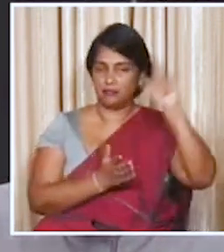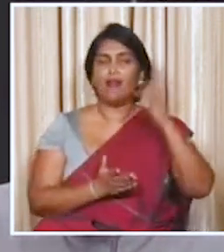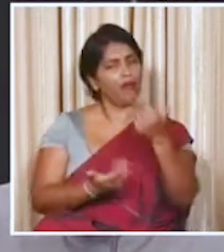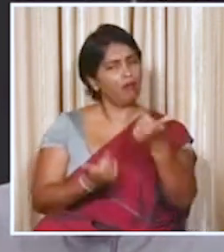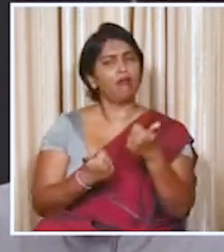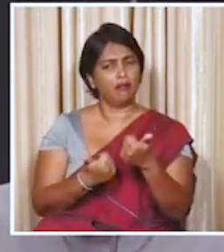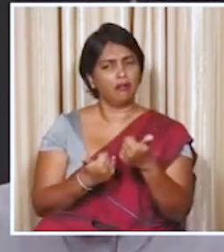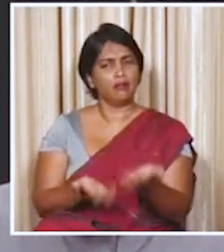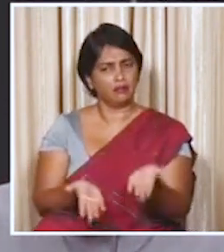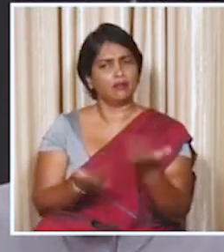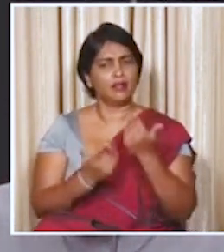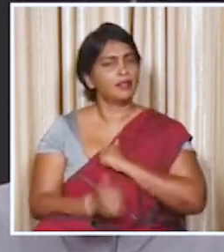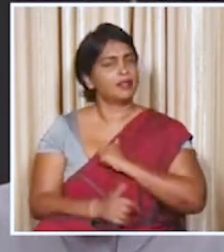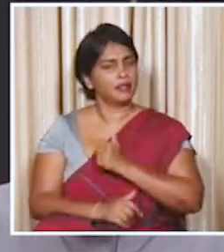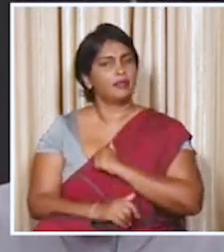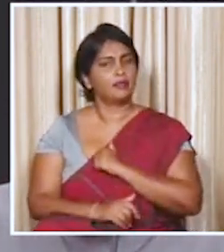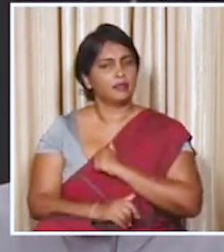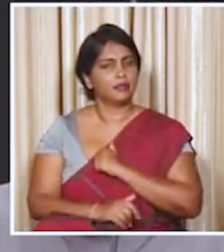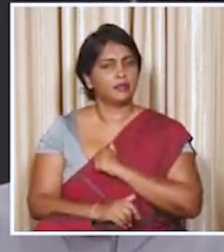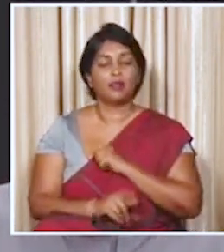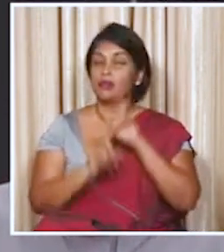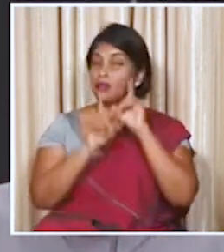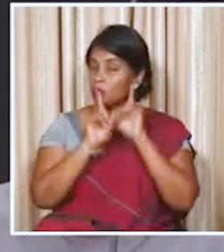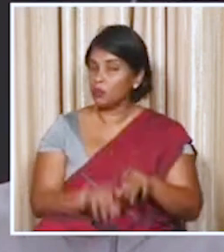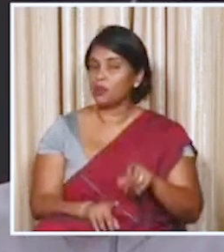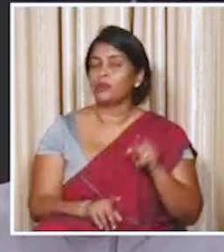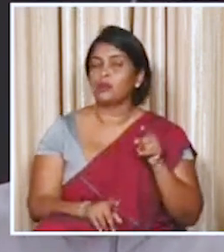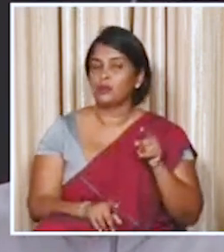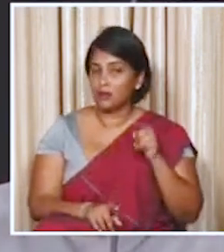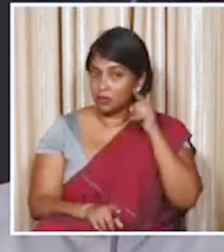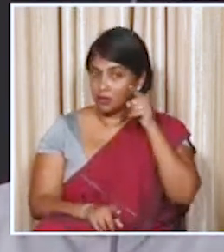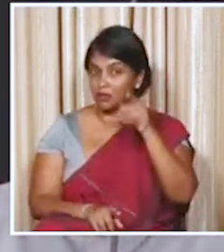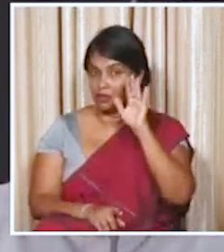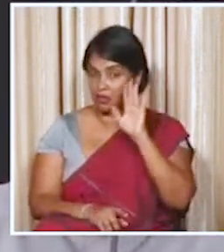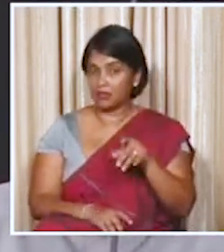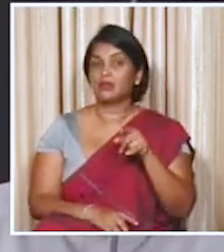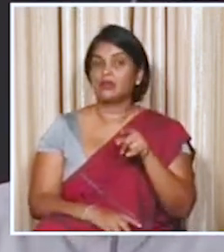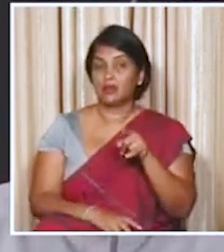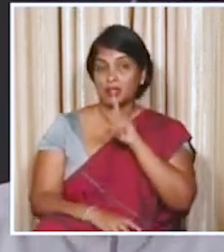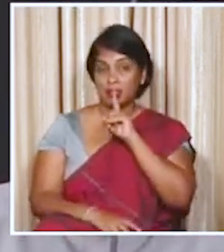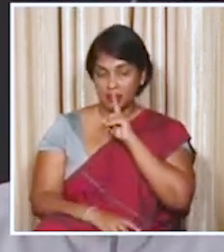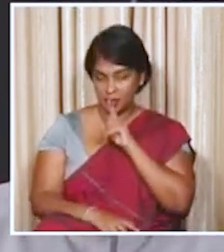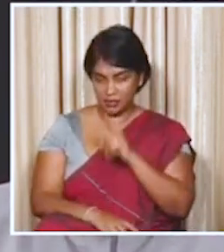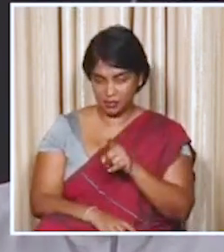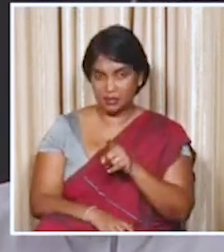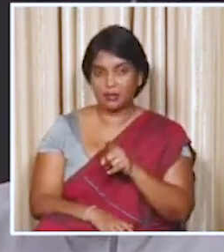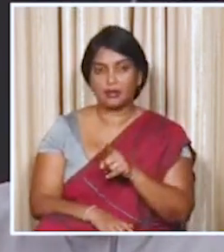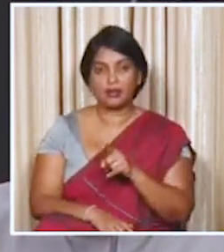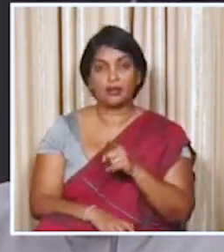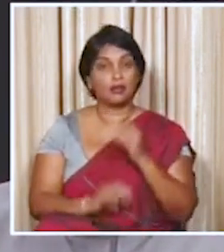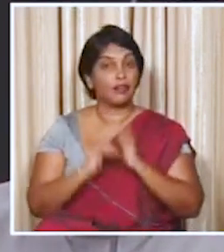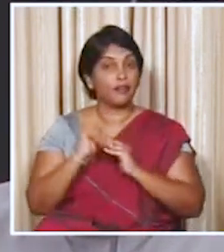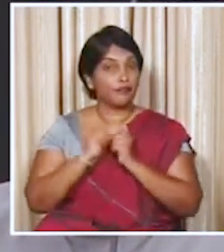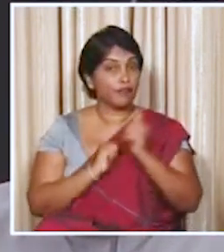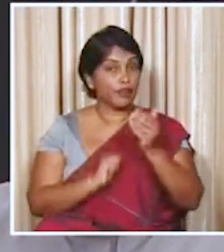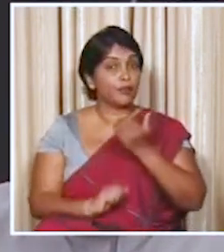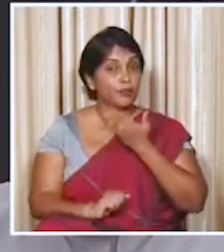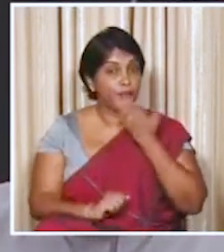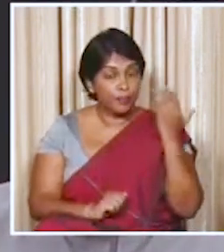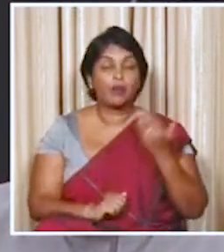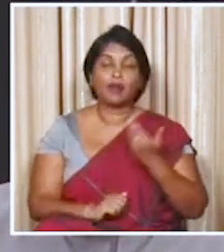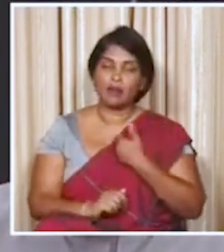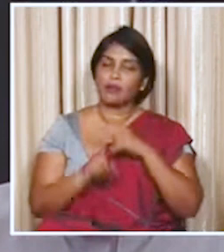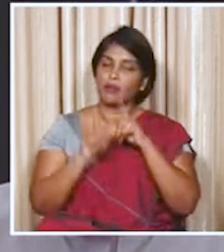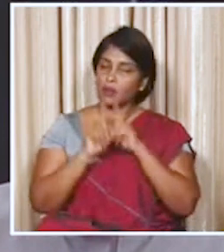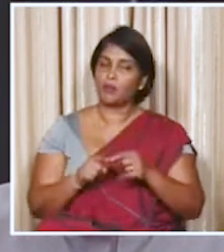kemati, apa kemati? Ini Indonesia, obat tuh mila, oya kian. Wede kerana buluan neng, apit